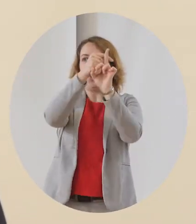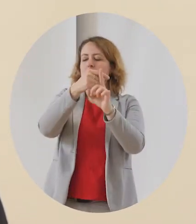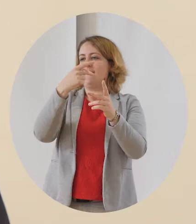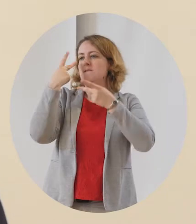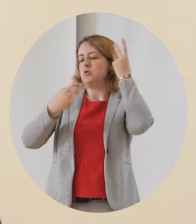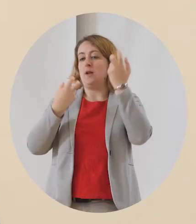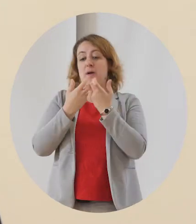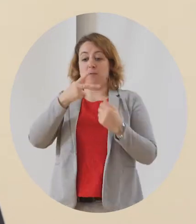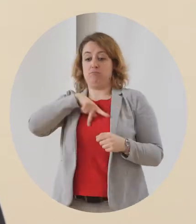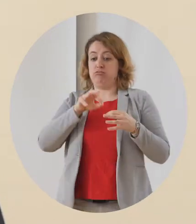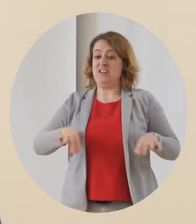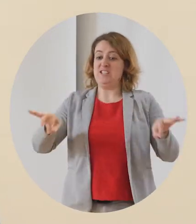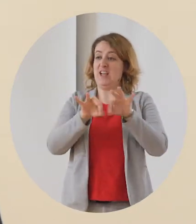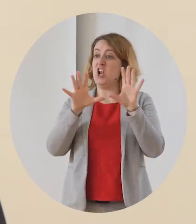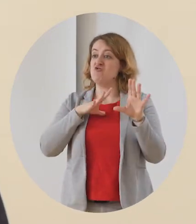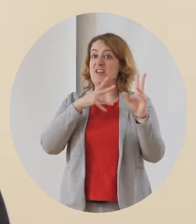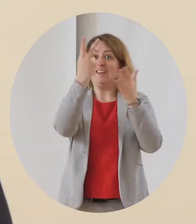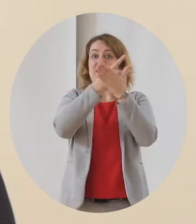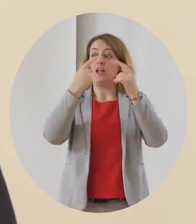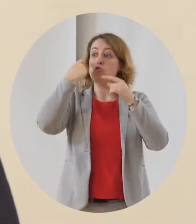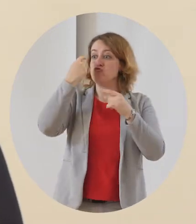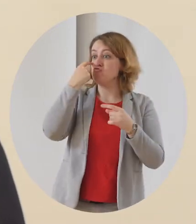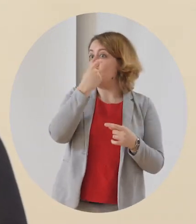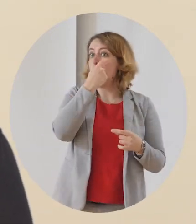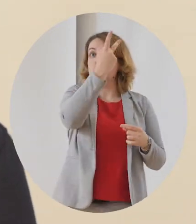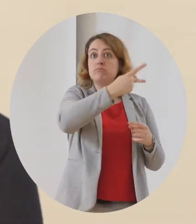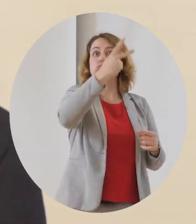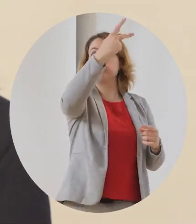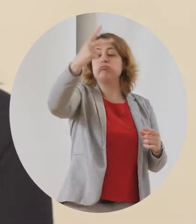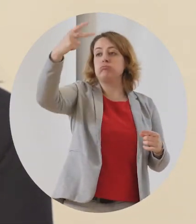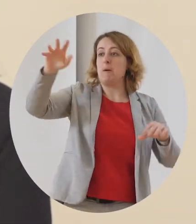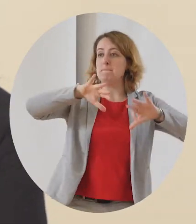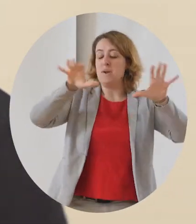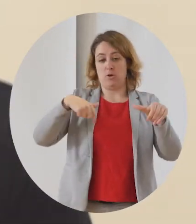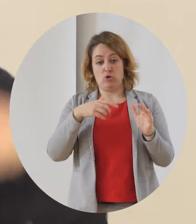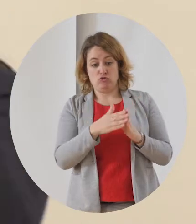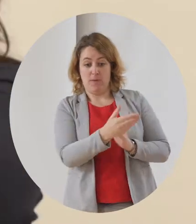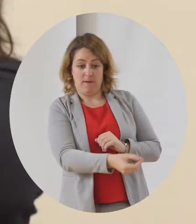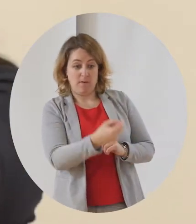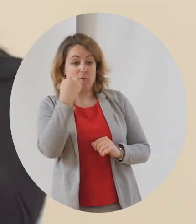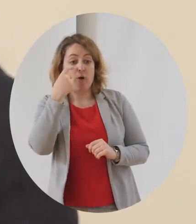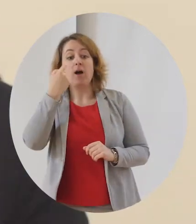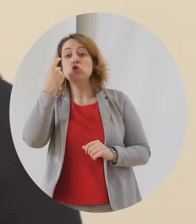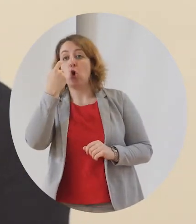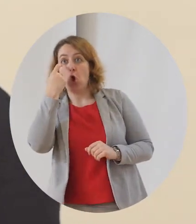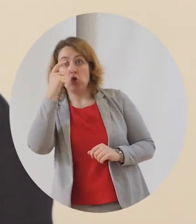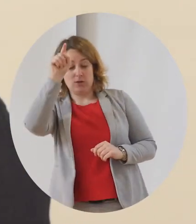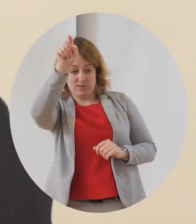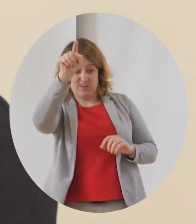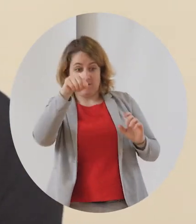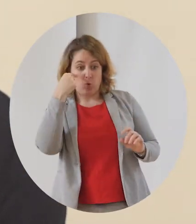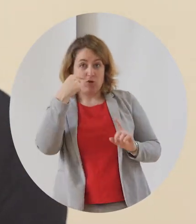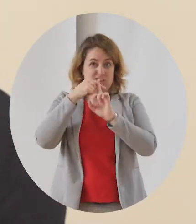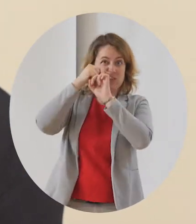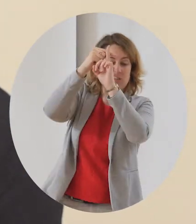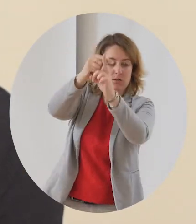partout dans ma salle, mes collègues en rigolent beaucoup d'ailleurs, mais voilà où effectivement il faut avoir les yeux fixés sur le petit dessin où il y a les yeux